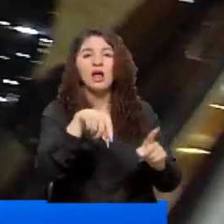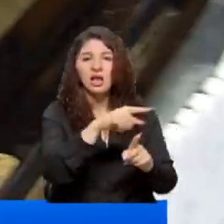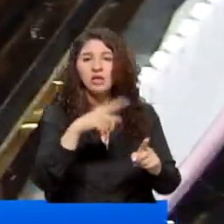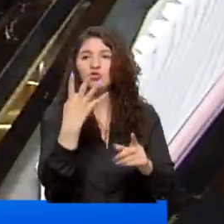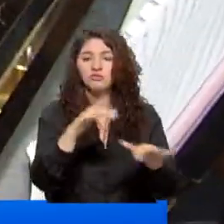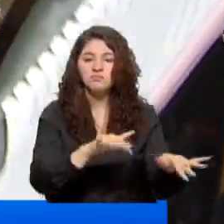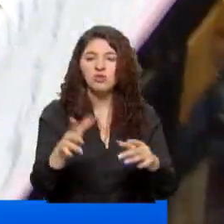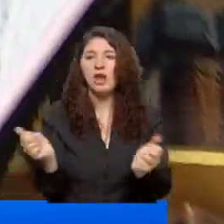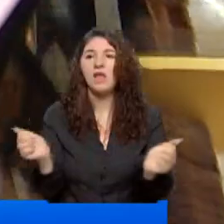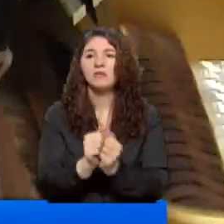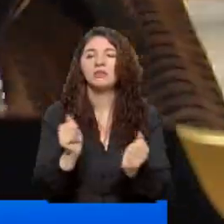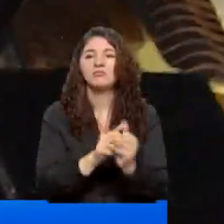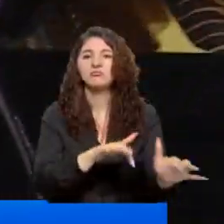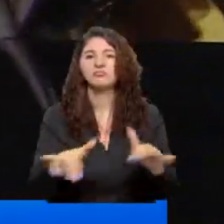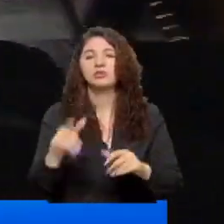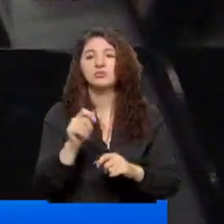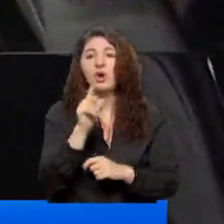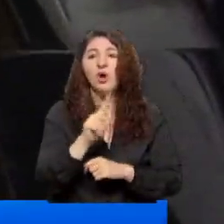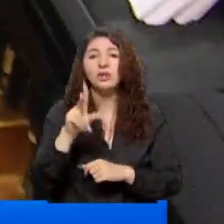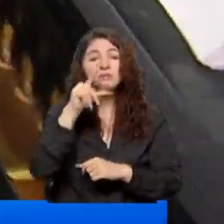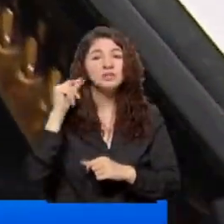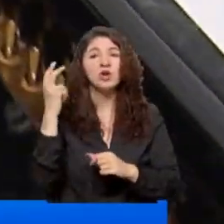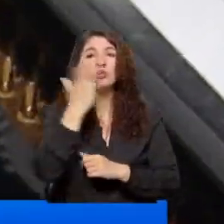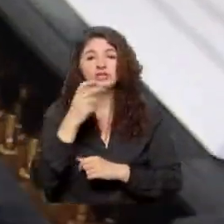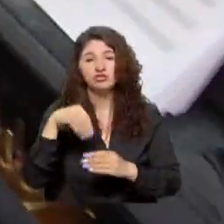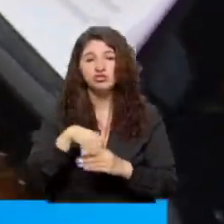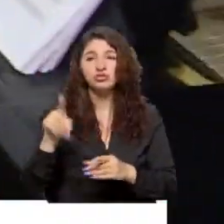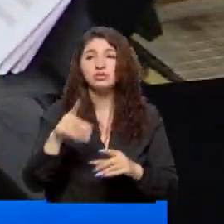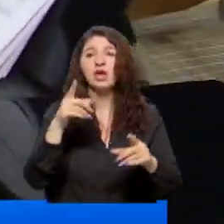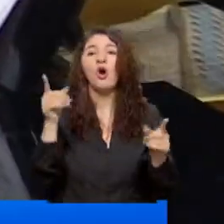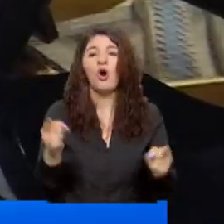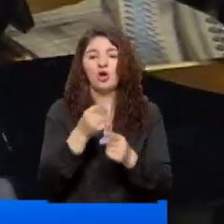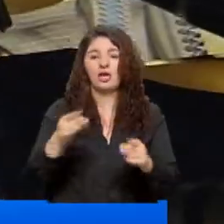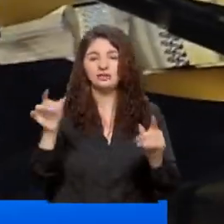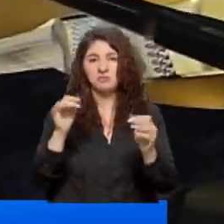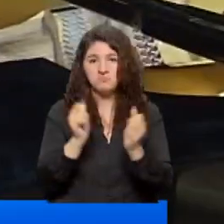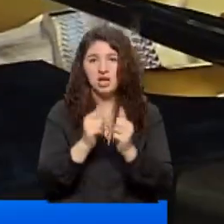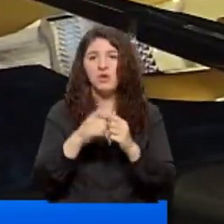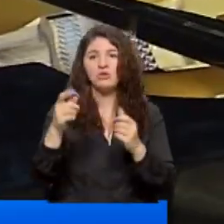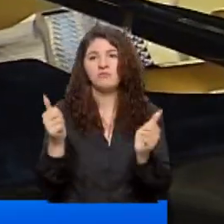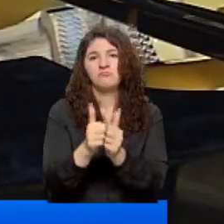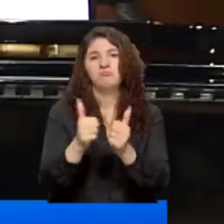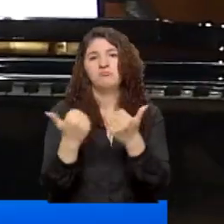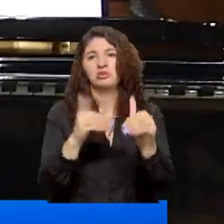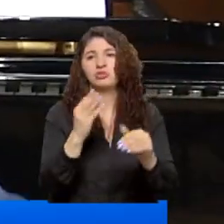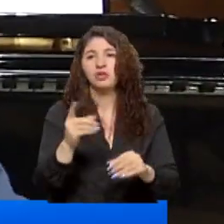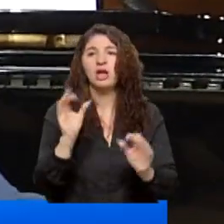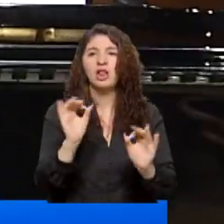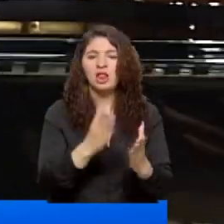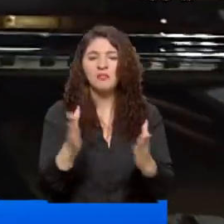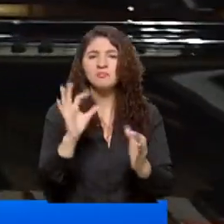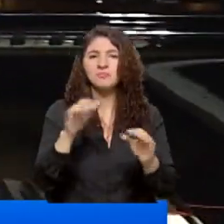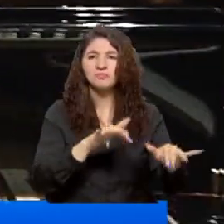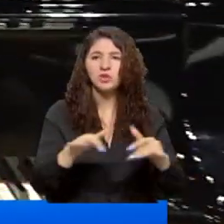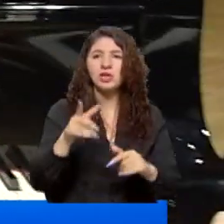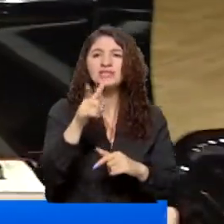4 piyano ile birlikte seslendirecek 17 mayısta ki konserde Senfoni Orkestrası da ona eşlik edecek standart